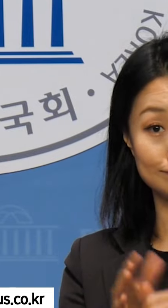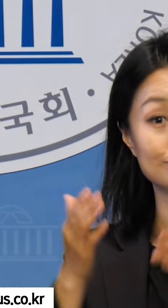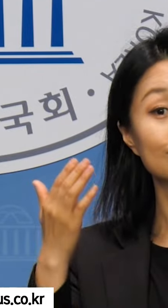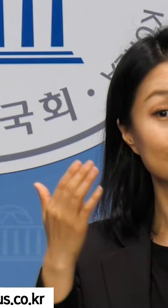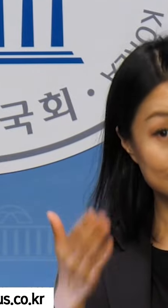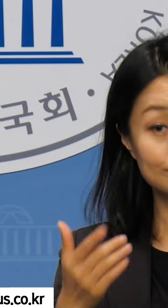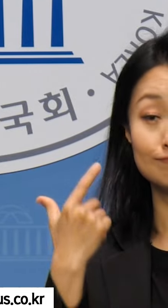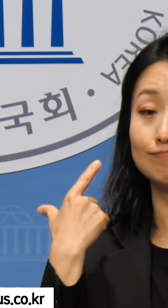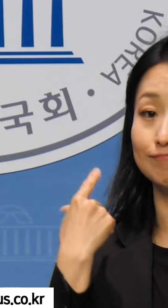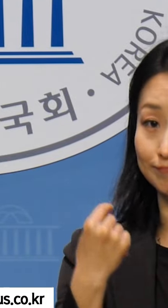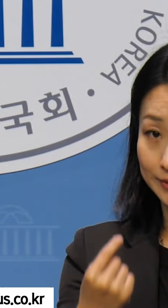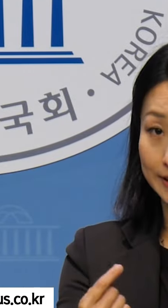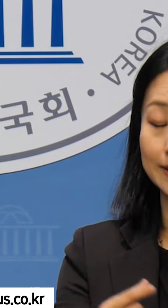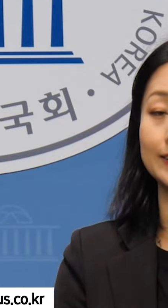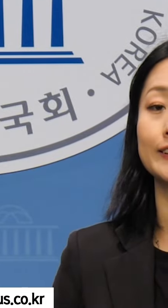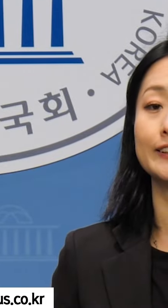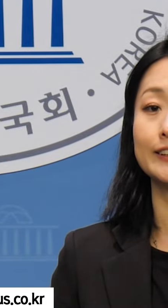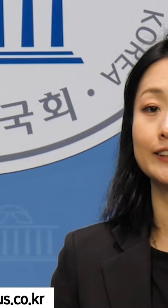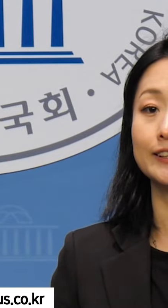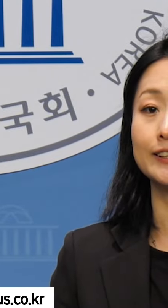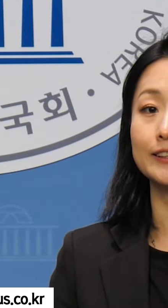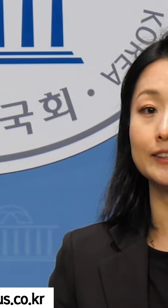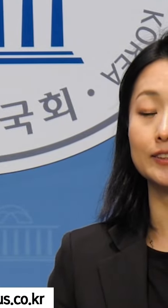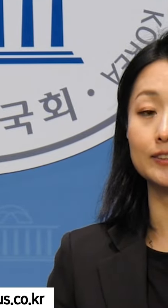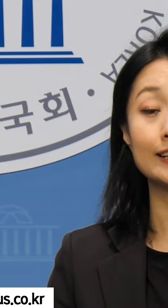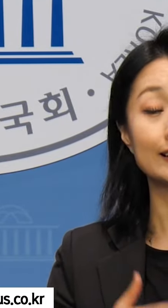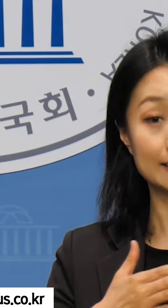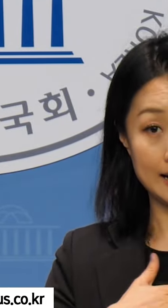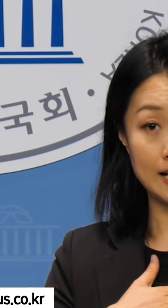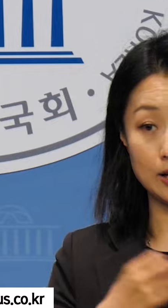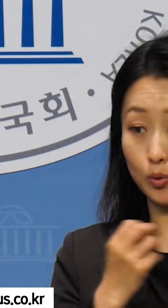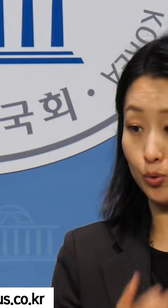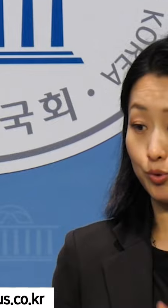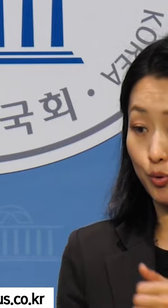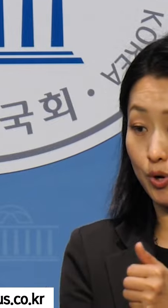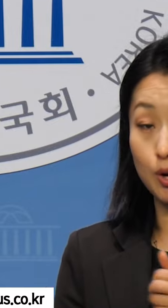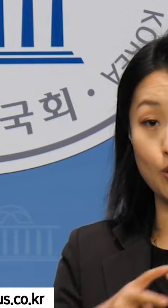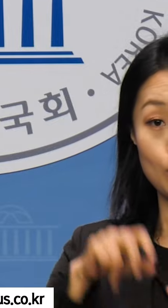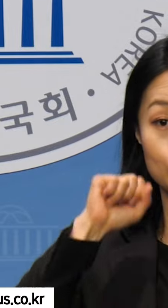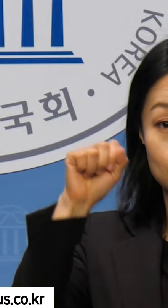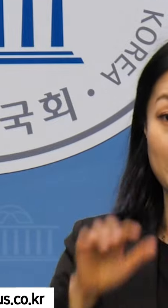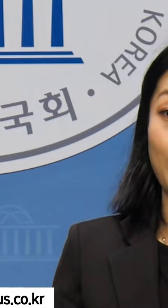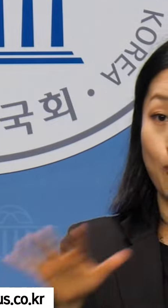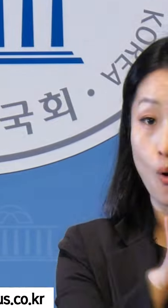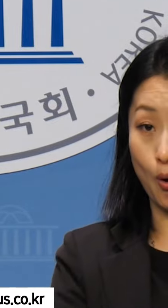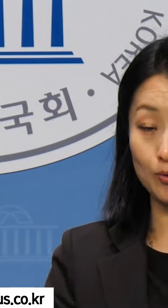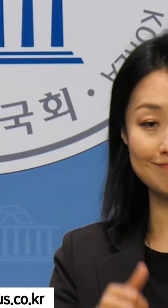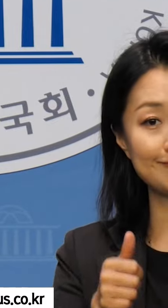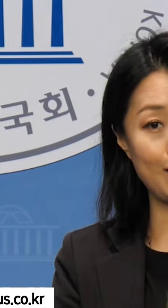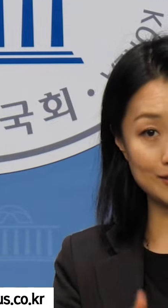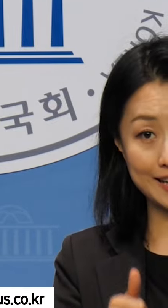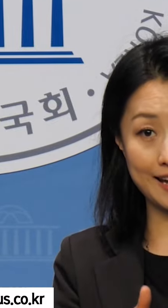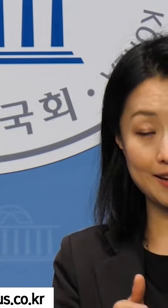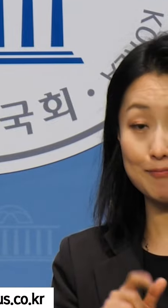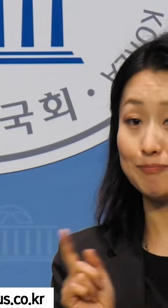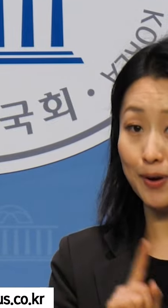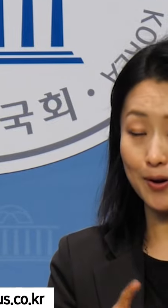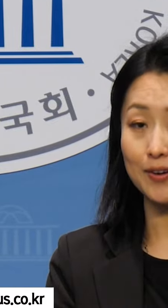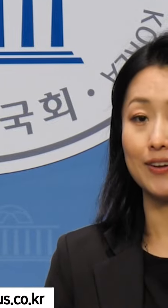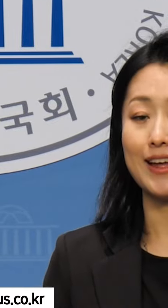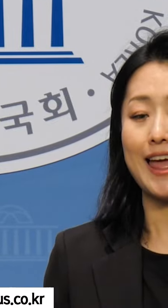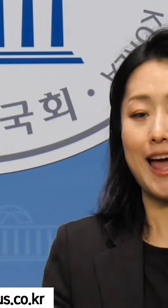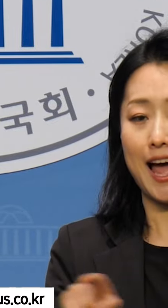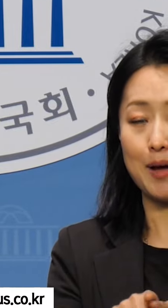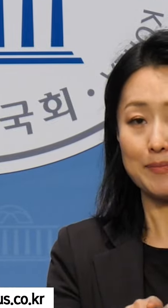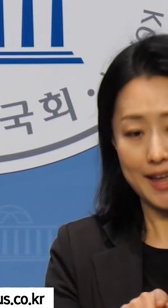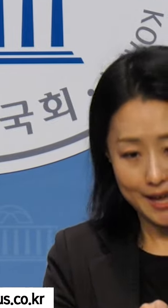선택을 유지하고 있는 것입니다. 저를 비롯한 최고위원 후보들 모두 총선 경쟁을 하는 것이 아니라